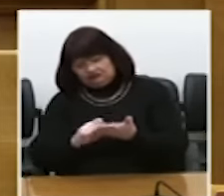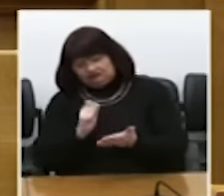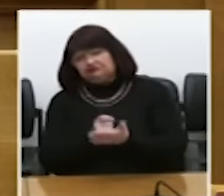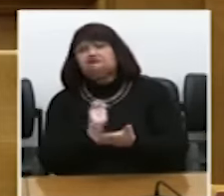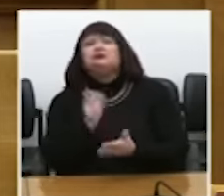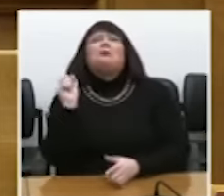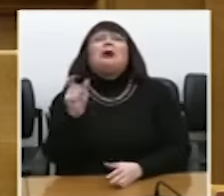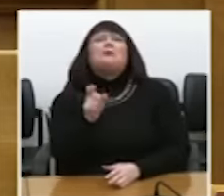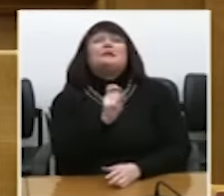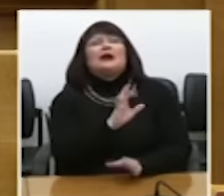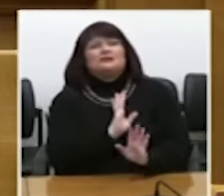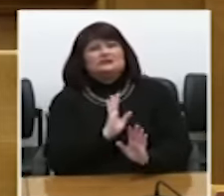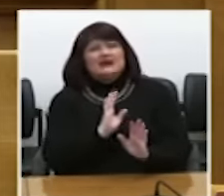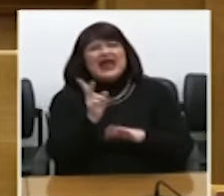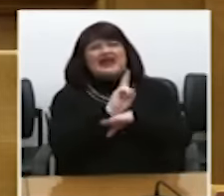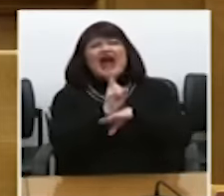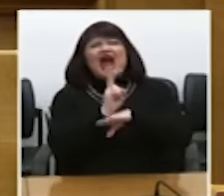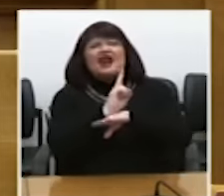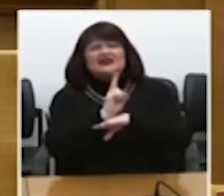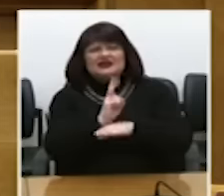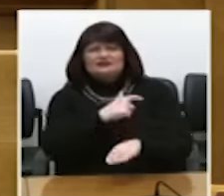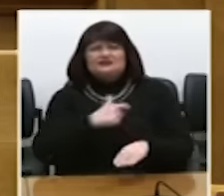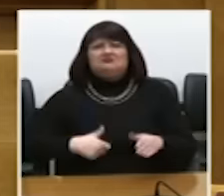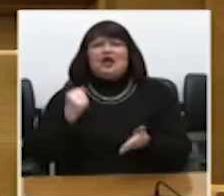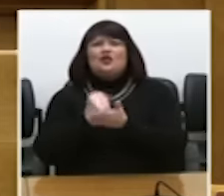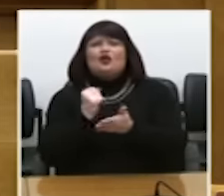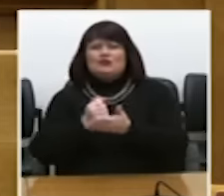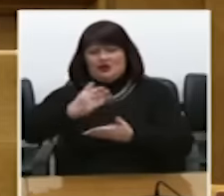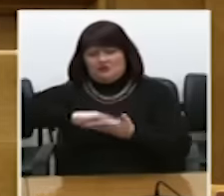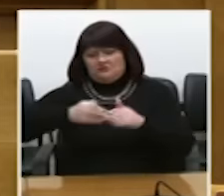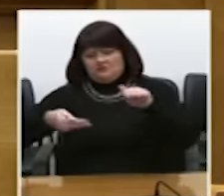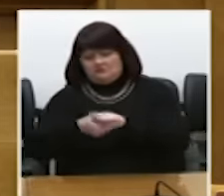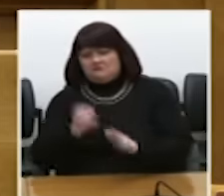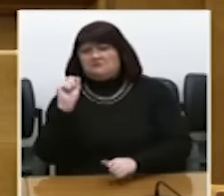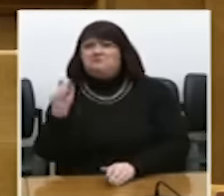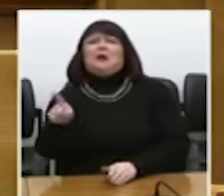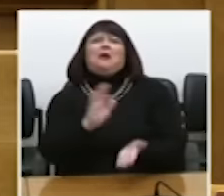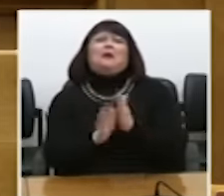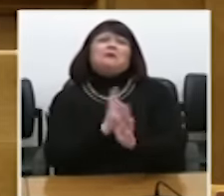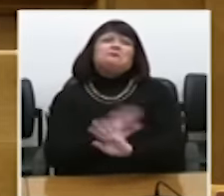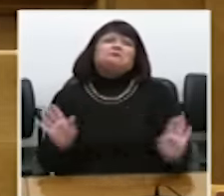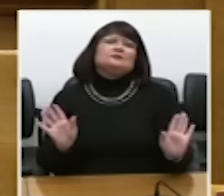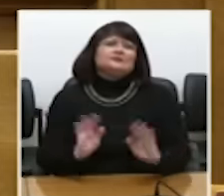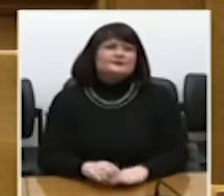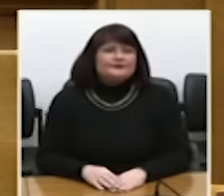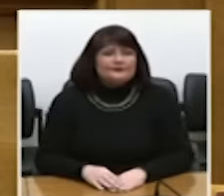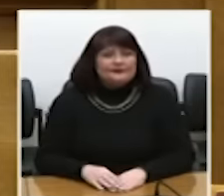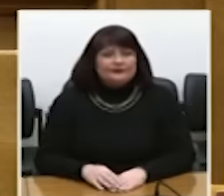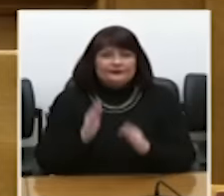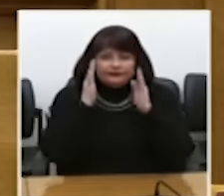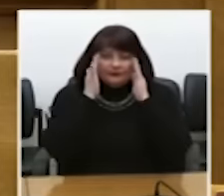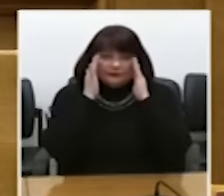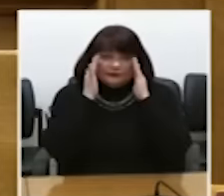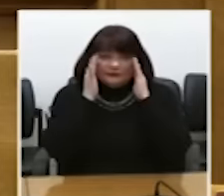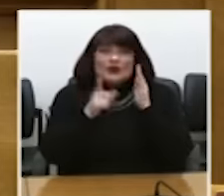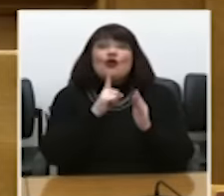ένα έντυπο και θα το ταχυδρομεί. Για να το πούμε παραστατικά, κάπου μεταξύ της πληρωμής του λογαριασμού